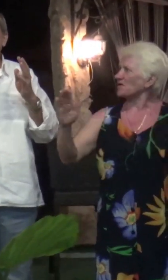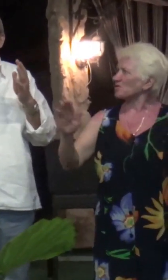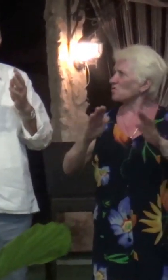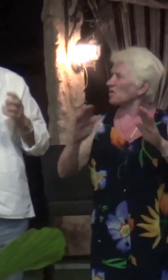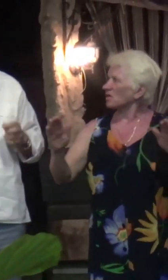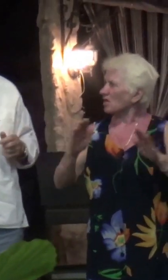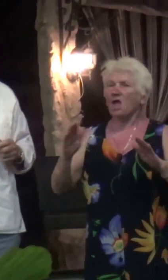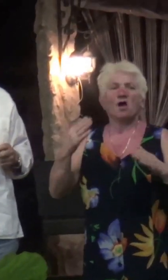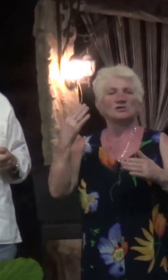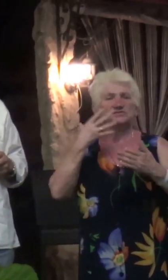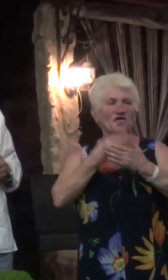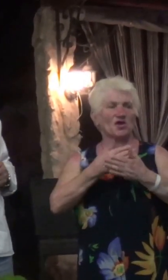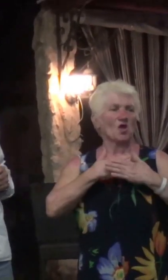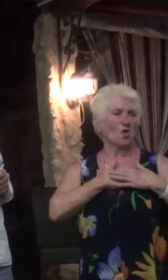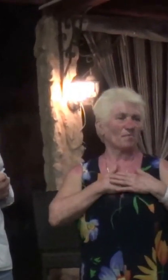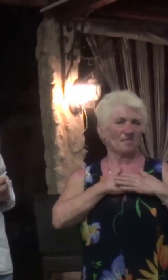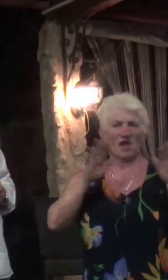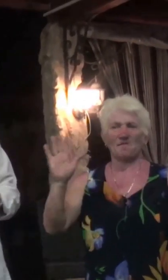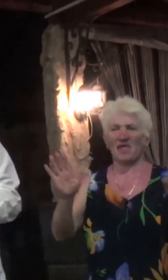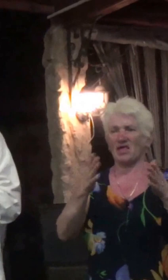спеть свои любимые песни.